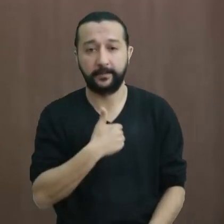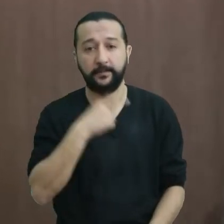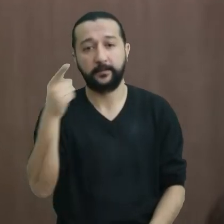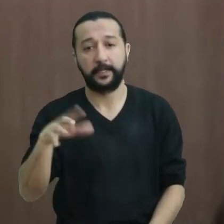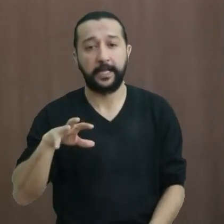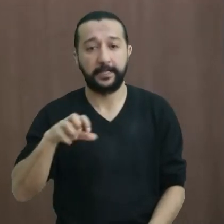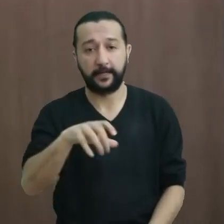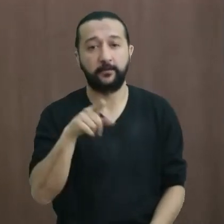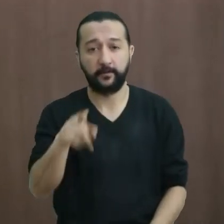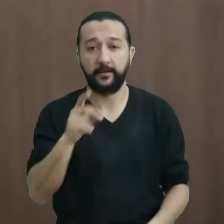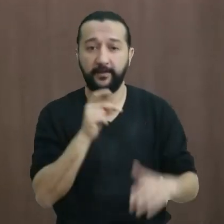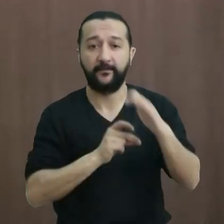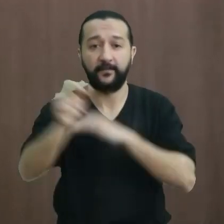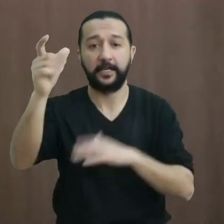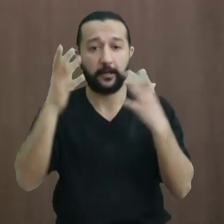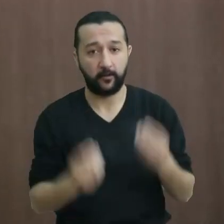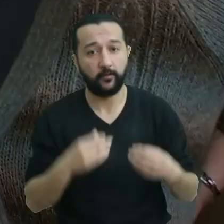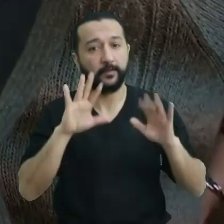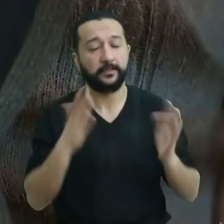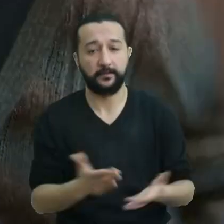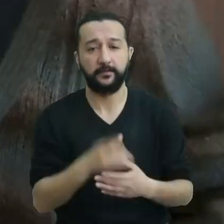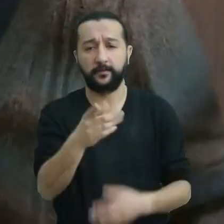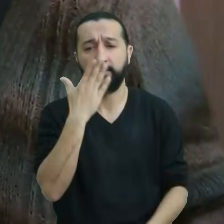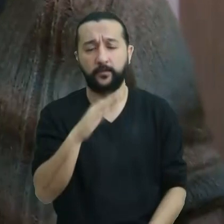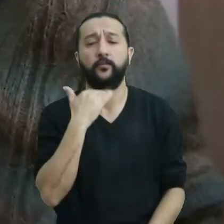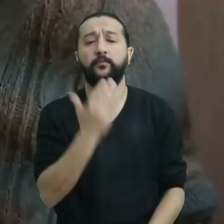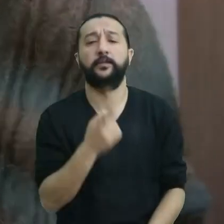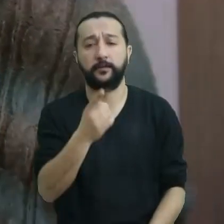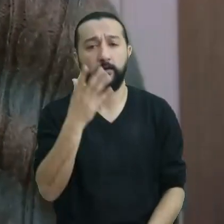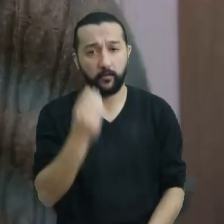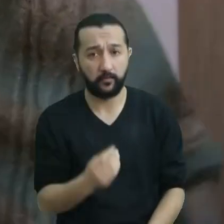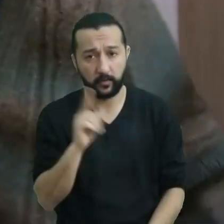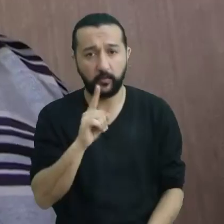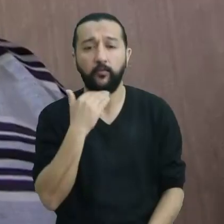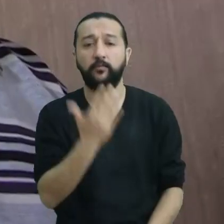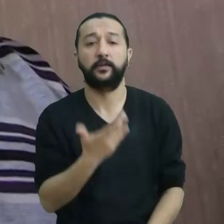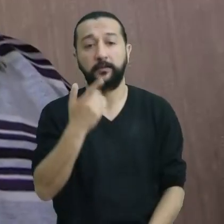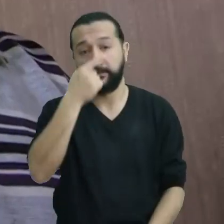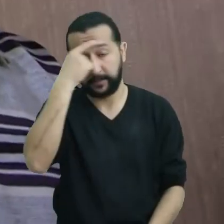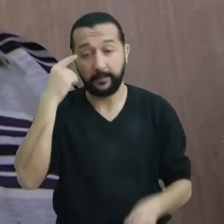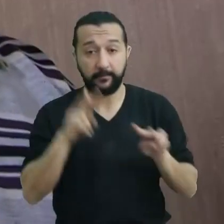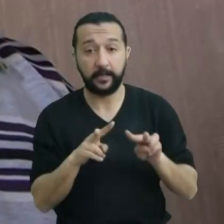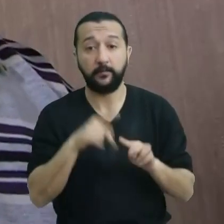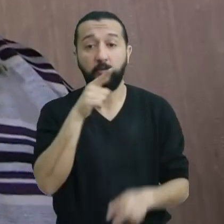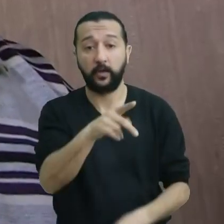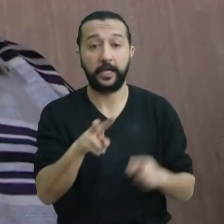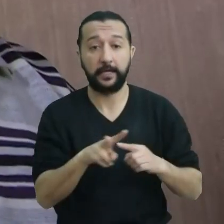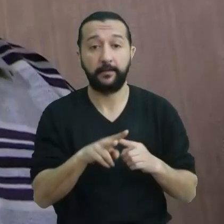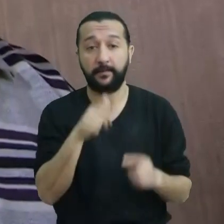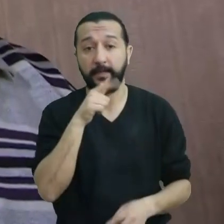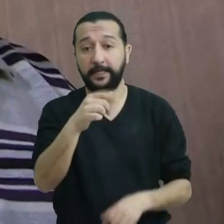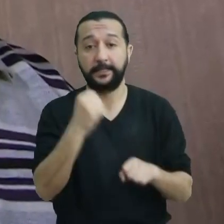bu tarantula filayı terk etmiş olmazsın. Yok ya, olabilir mi lan öyle şey? Meryem, o Kemal